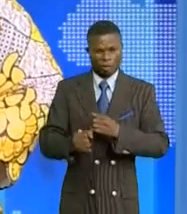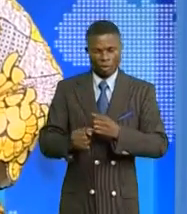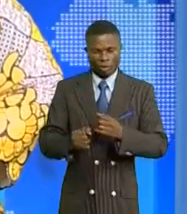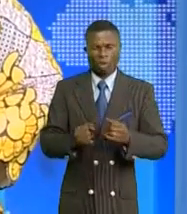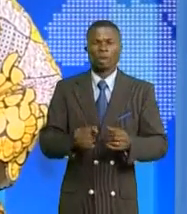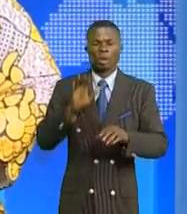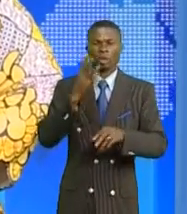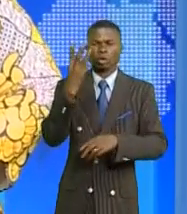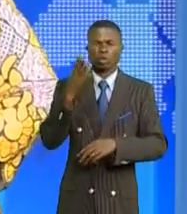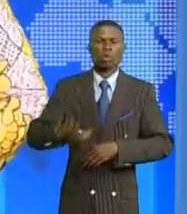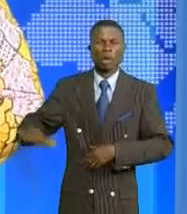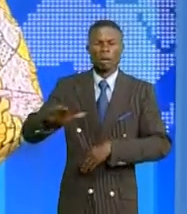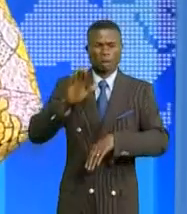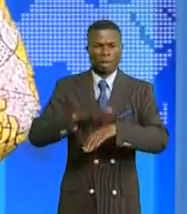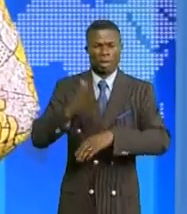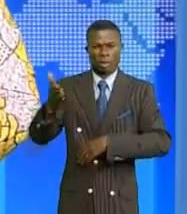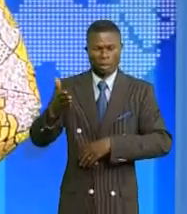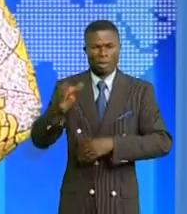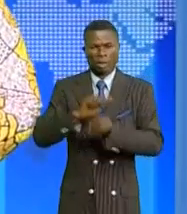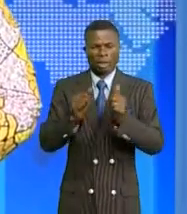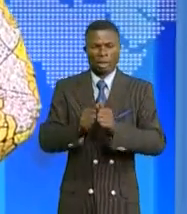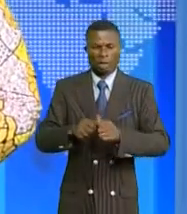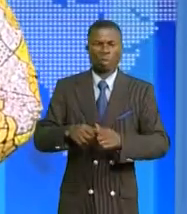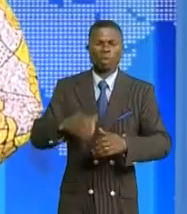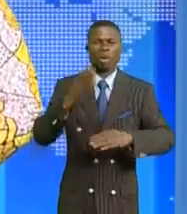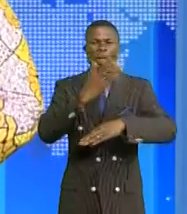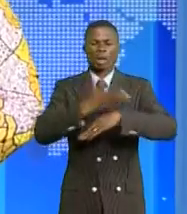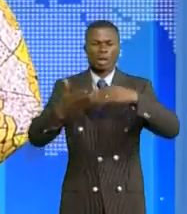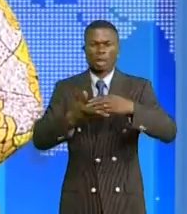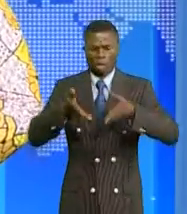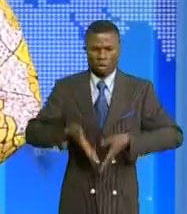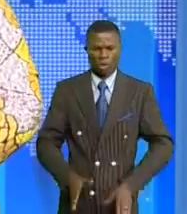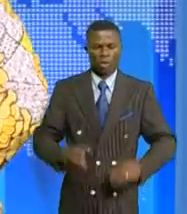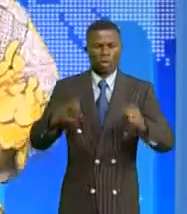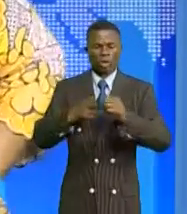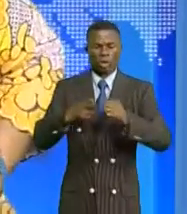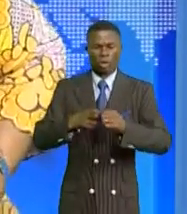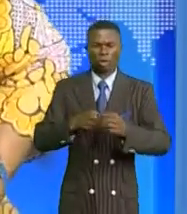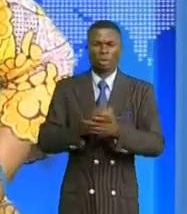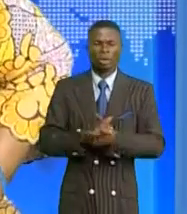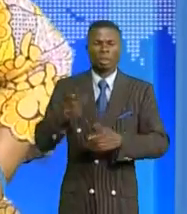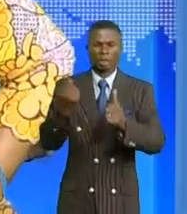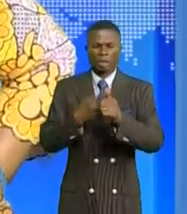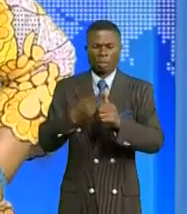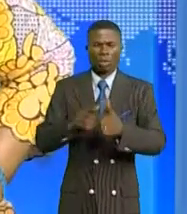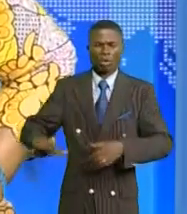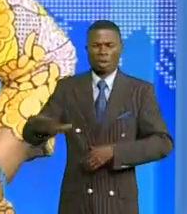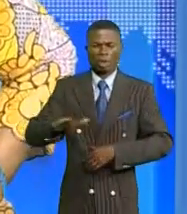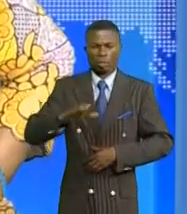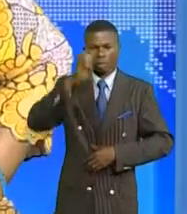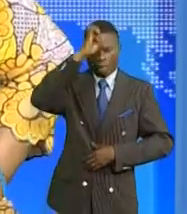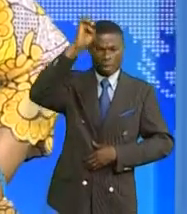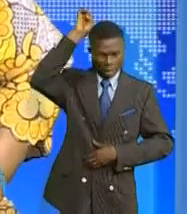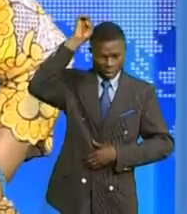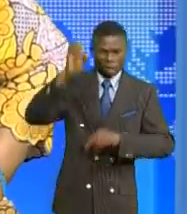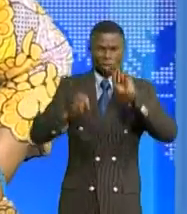effectuée dans trois pays concernés par le barrage de la Renaissance, l'Éthiopie, l'Égypte et le Soudan. Avec la